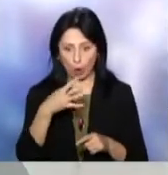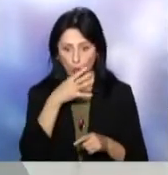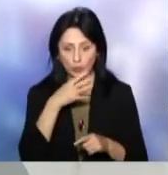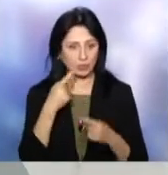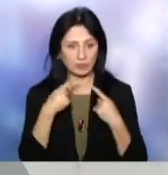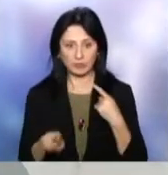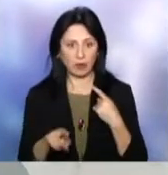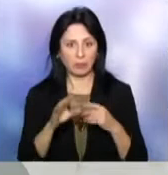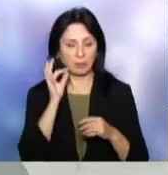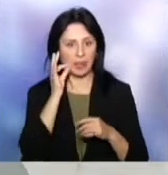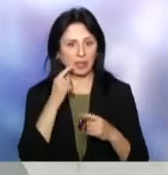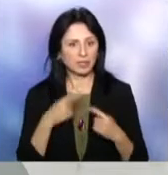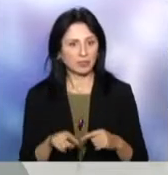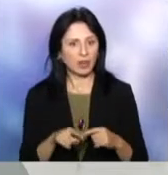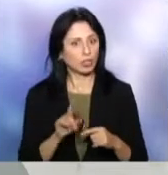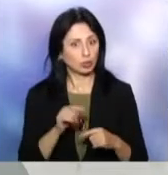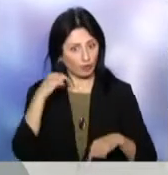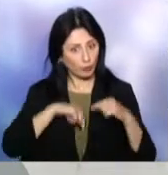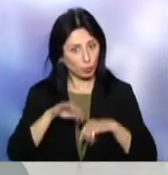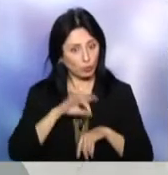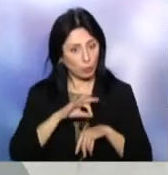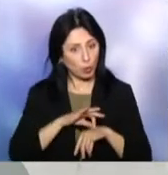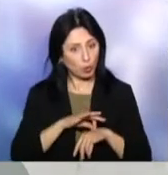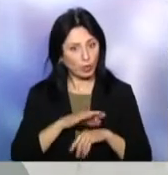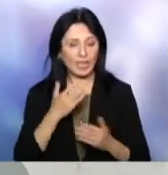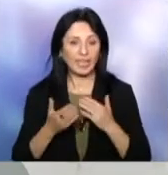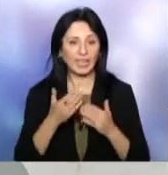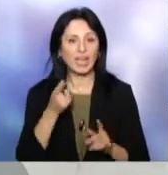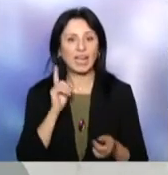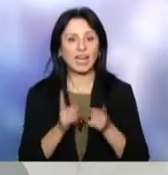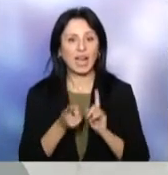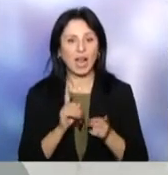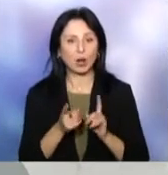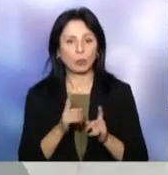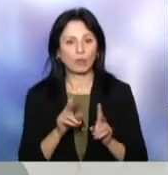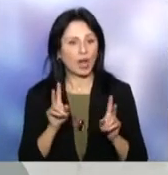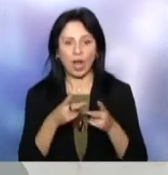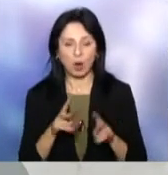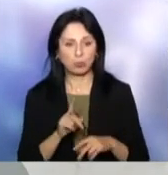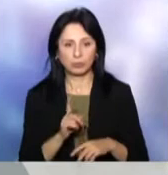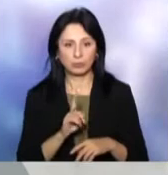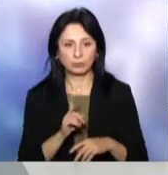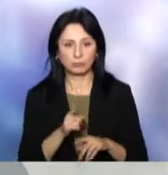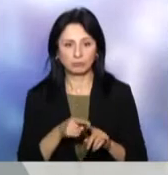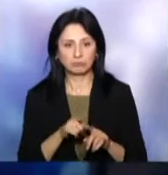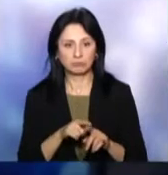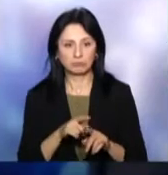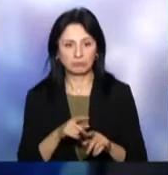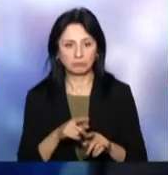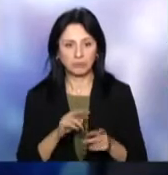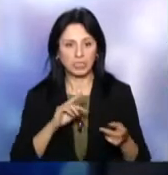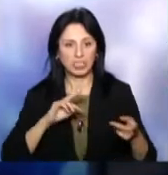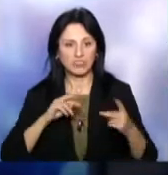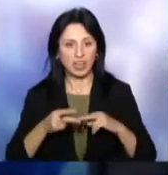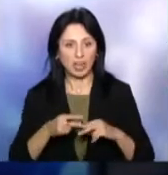იყო განსხვავებული. თუმცა ეს რეალურად არ უნდა მოხდეს ესეთი დრამატული